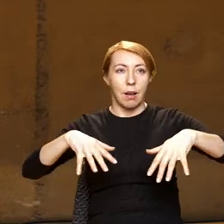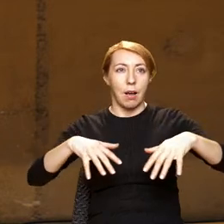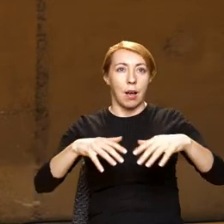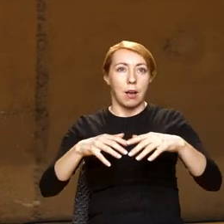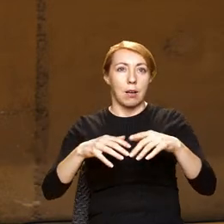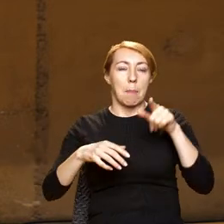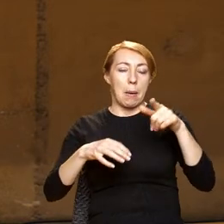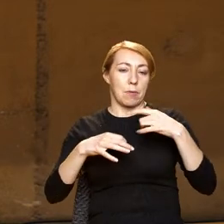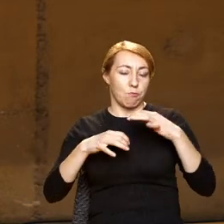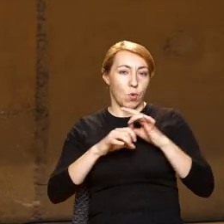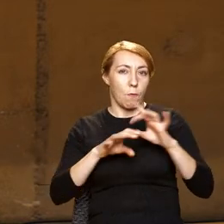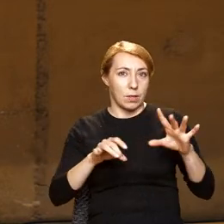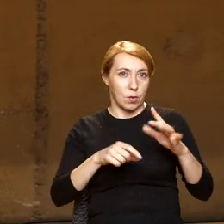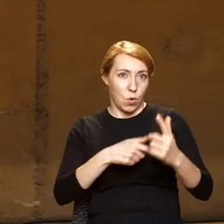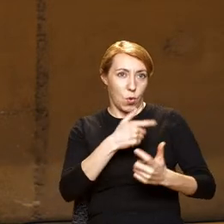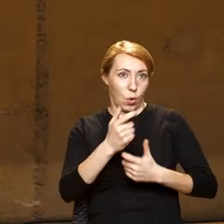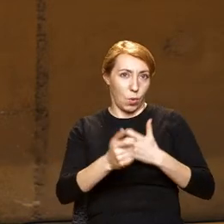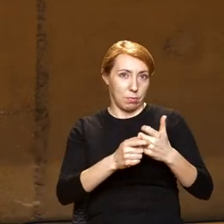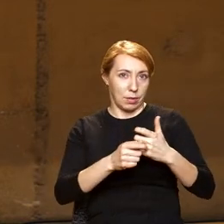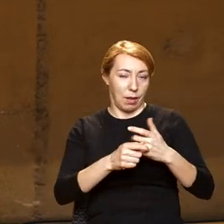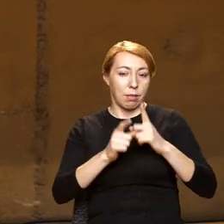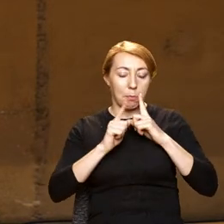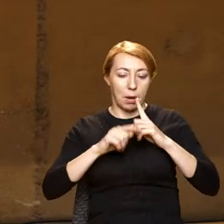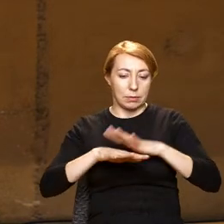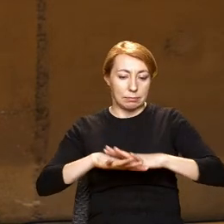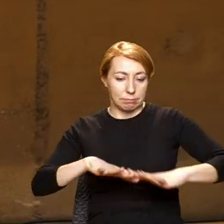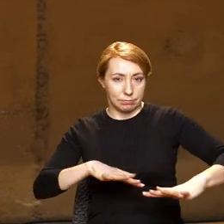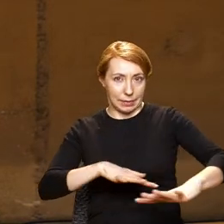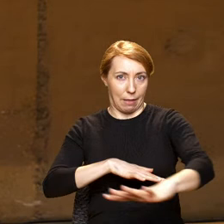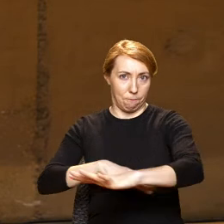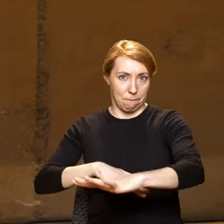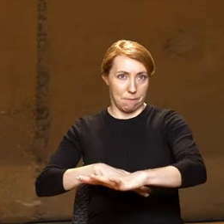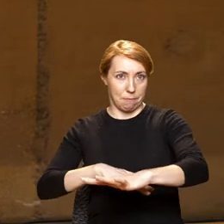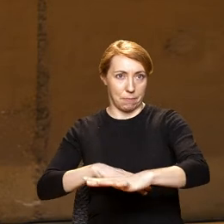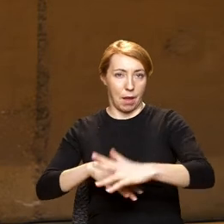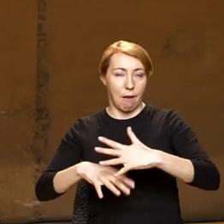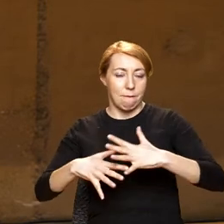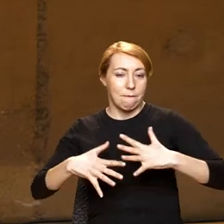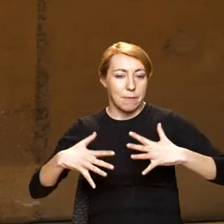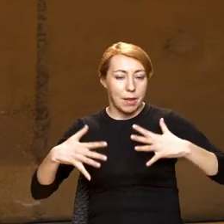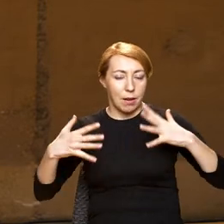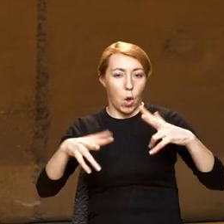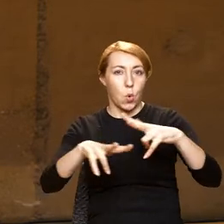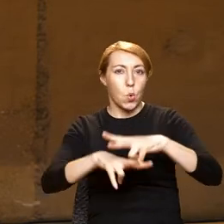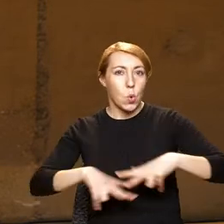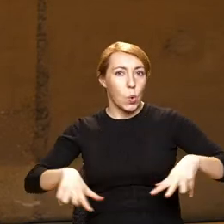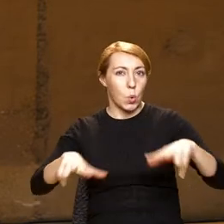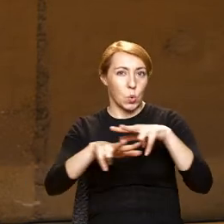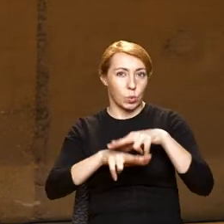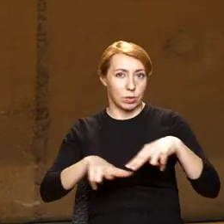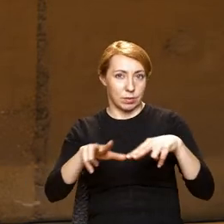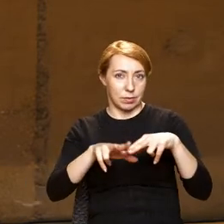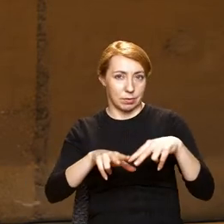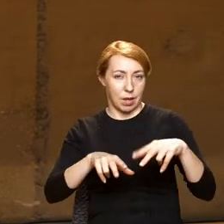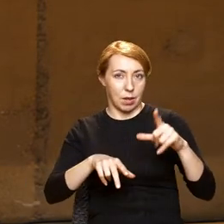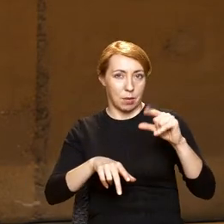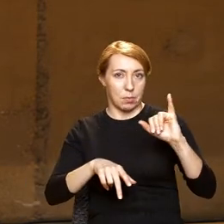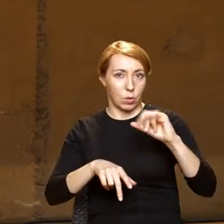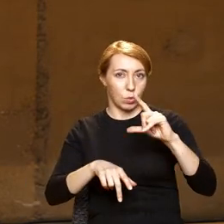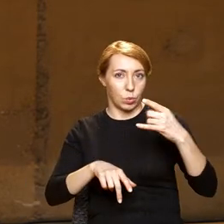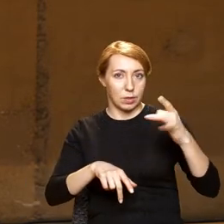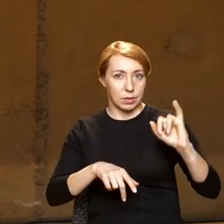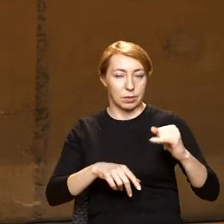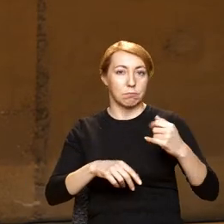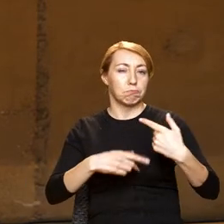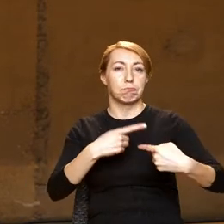profesor po prostu zrobiła dywan z tego. I jak wyglądała wielka rodzina Piłsudskich,